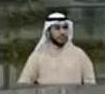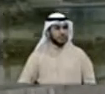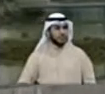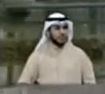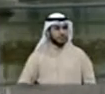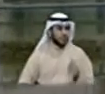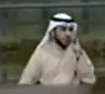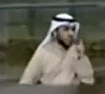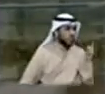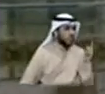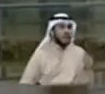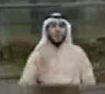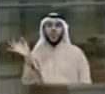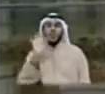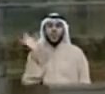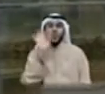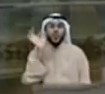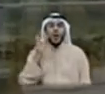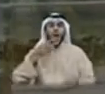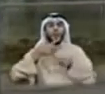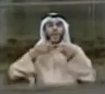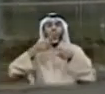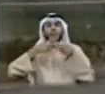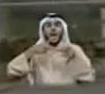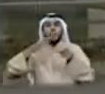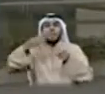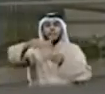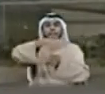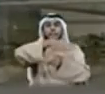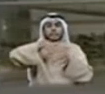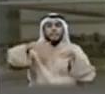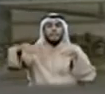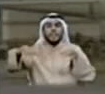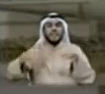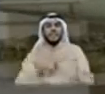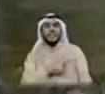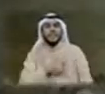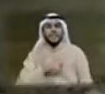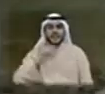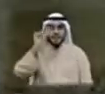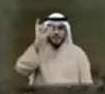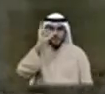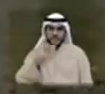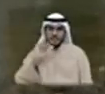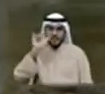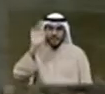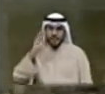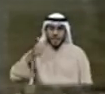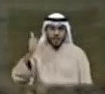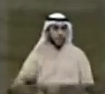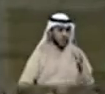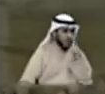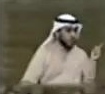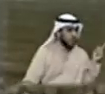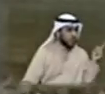تعتبر جزيرة فيلكة ثاني أكبر جزر الكويت وأهمها من الناحية السياحية، حيث تملك الجزيرة مرسى يدار من